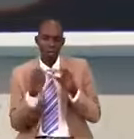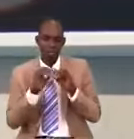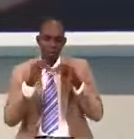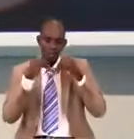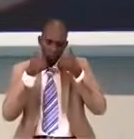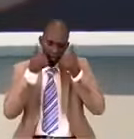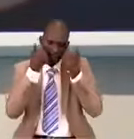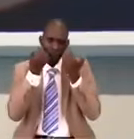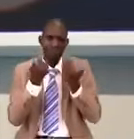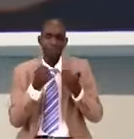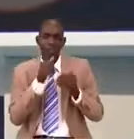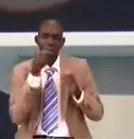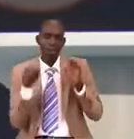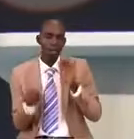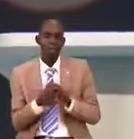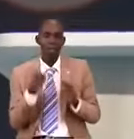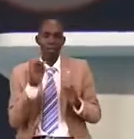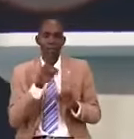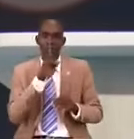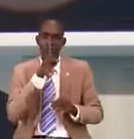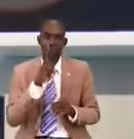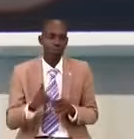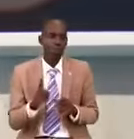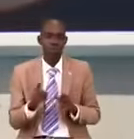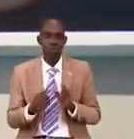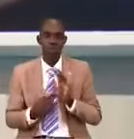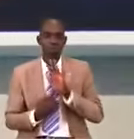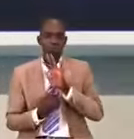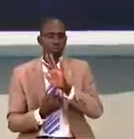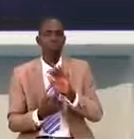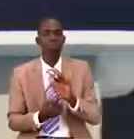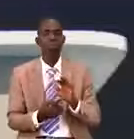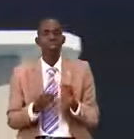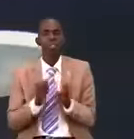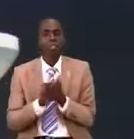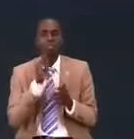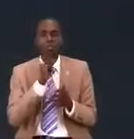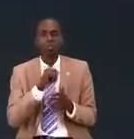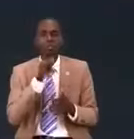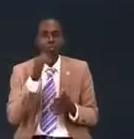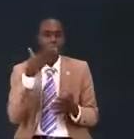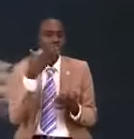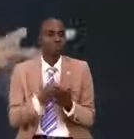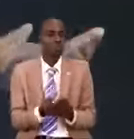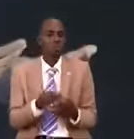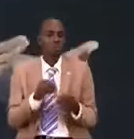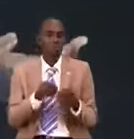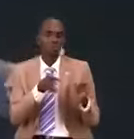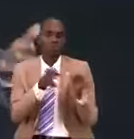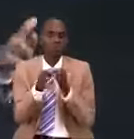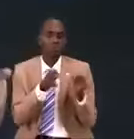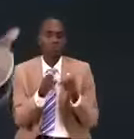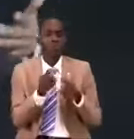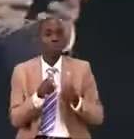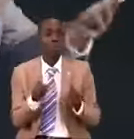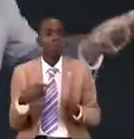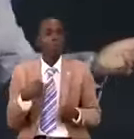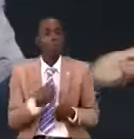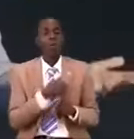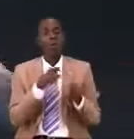mais non en tant que ministre de Dieu nous comprenons lorsque nous avons le courage